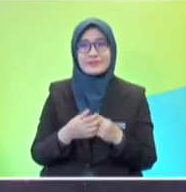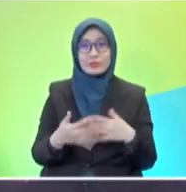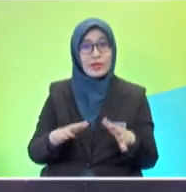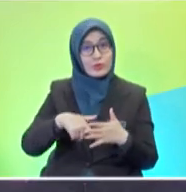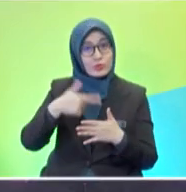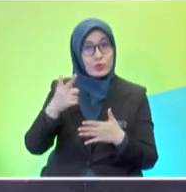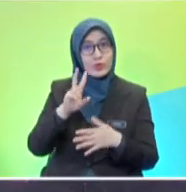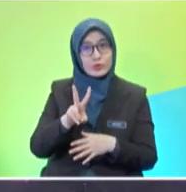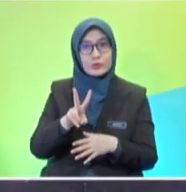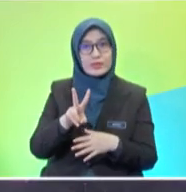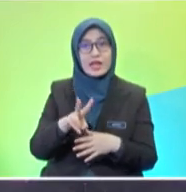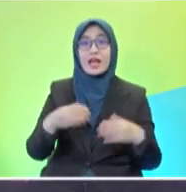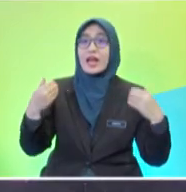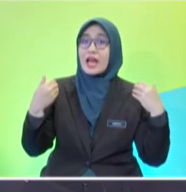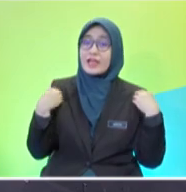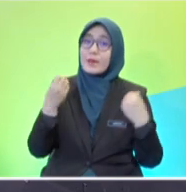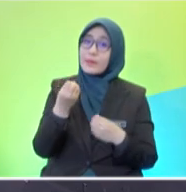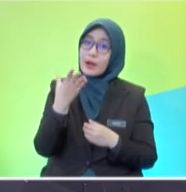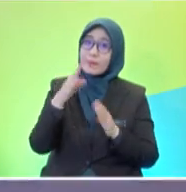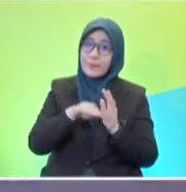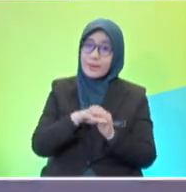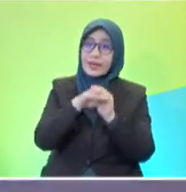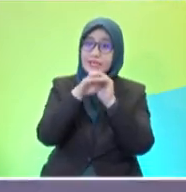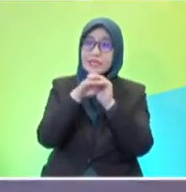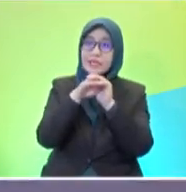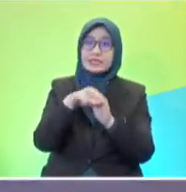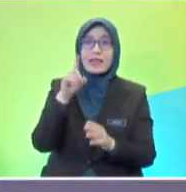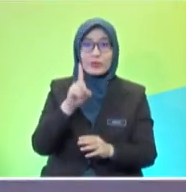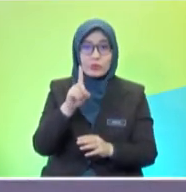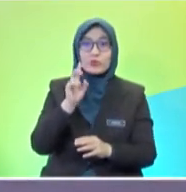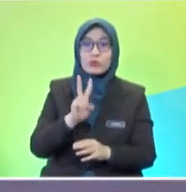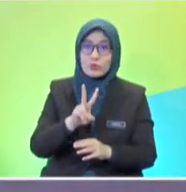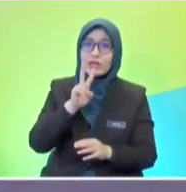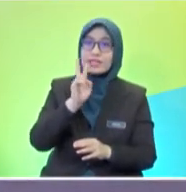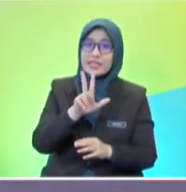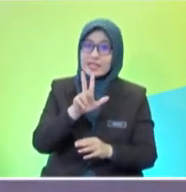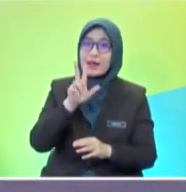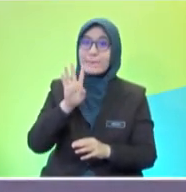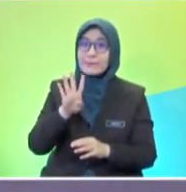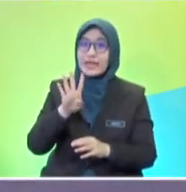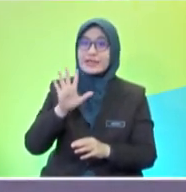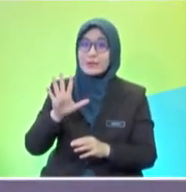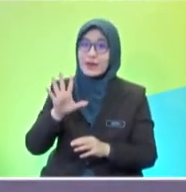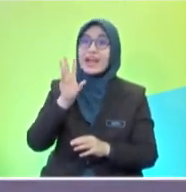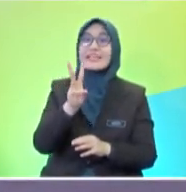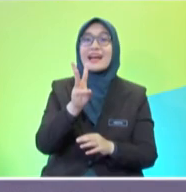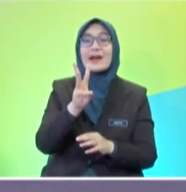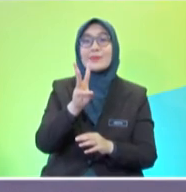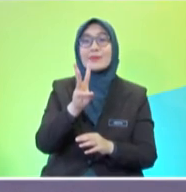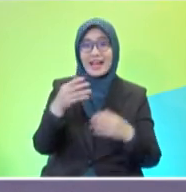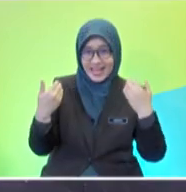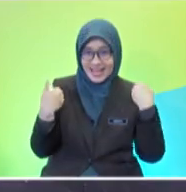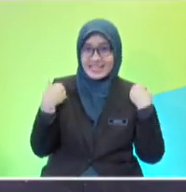berapa bakinya 1 2 3 4 5 6 ada 6